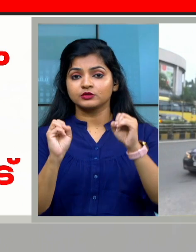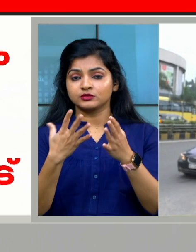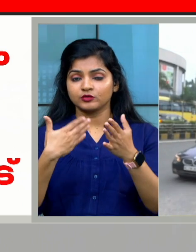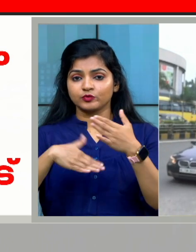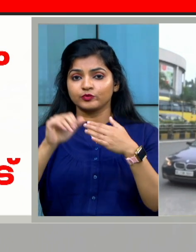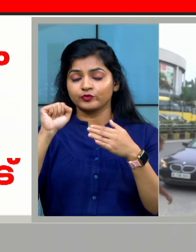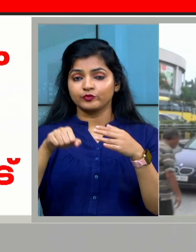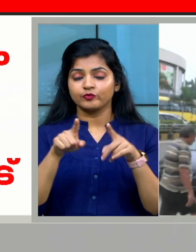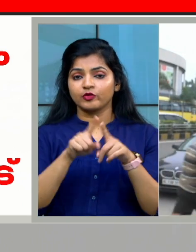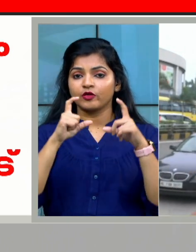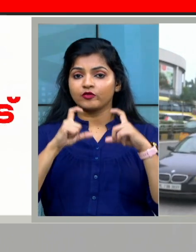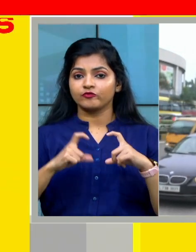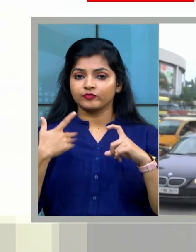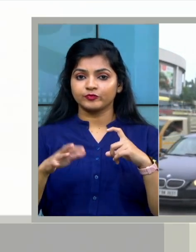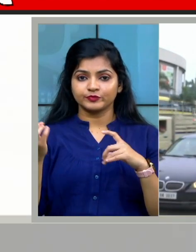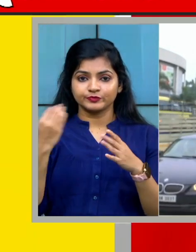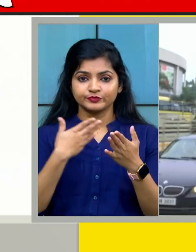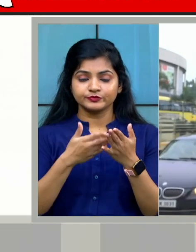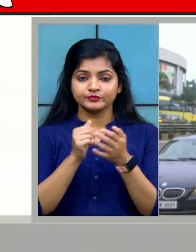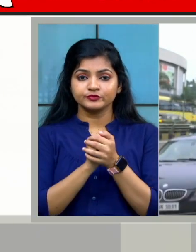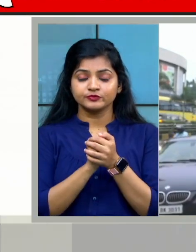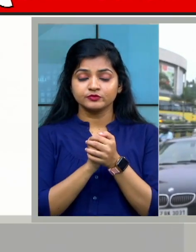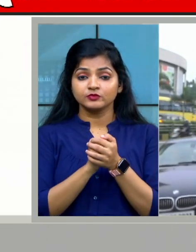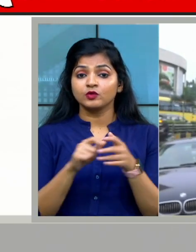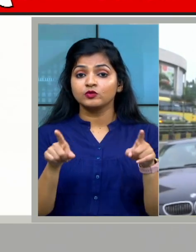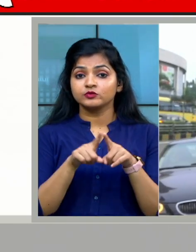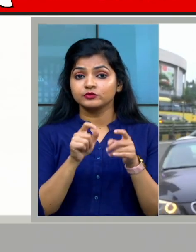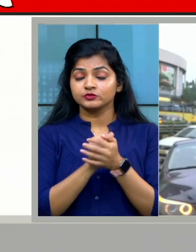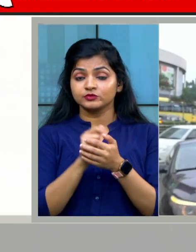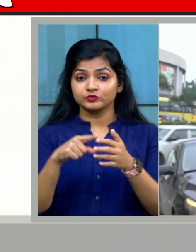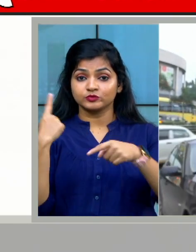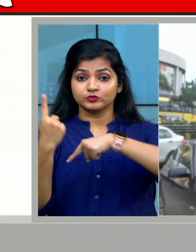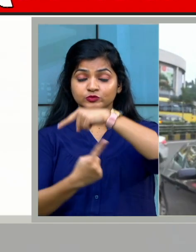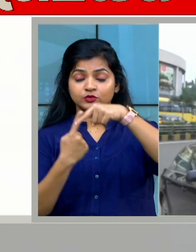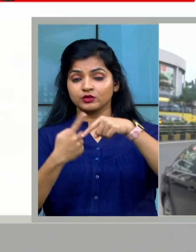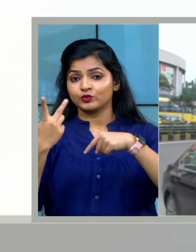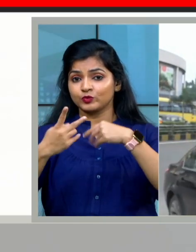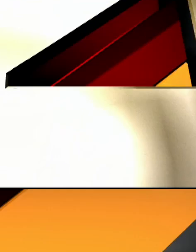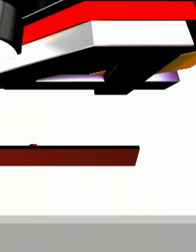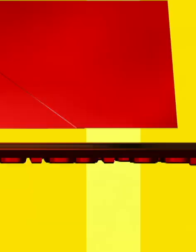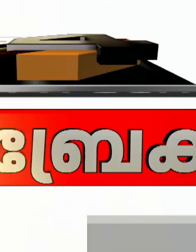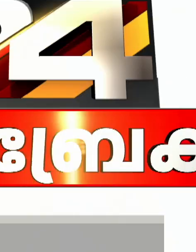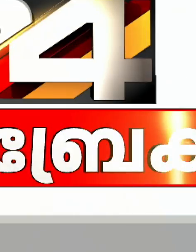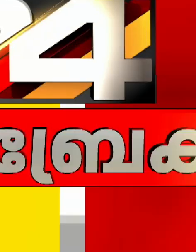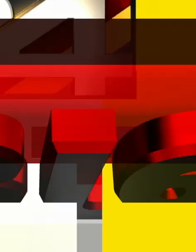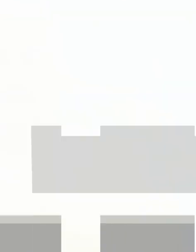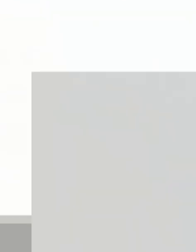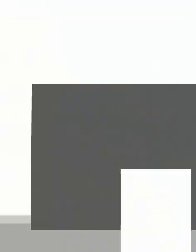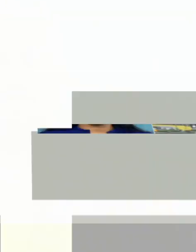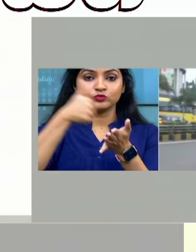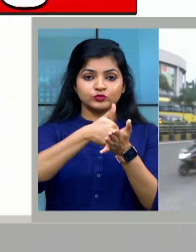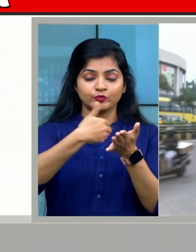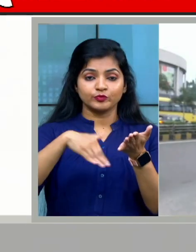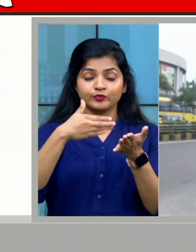എന്നുള്ള കാര്യത്തിൽ ഇപ്പോൾ ഒരു സ്ഥിരീകരണം ലഭിച്ചിരിക്കുന്നു. മാത്രമല്ല ഈ ചുഴലിക്കാറ്റ് മറ്റന്നാൾ രാവിലെ ആയിരിക്കും തമിഴ്നാട്ടിലേക്ക് എത്തുക. ആ